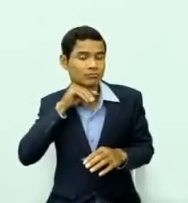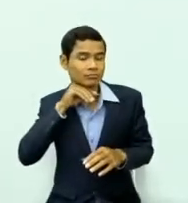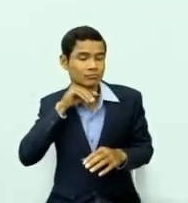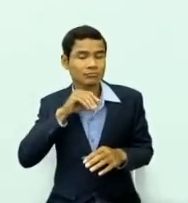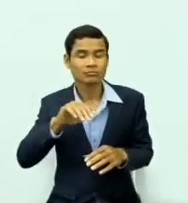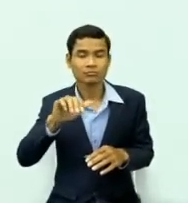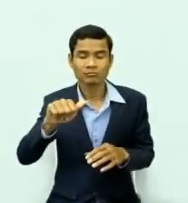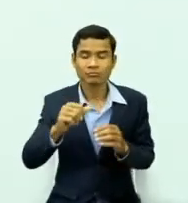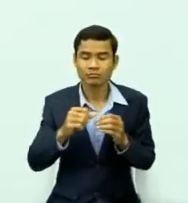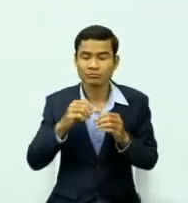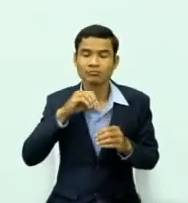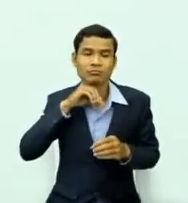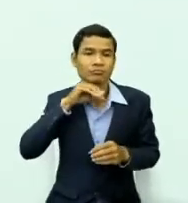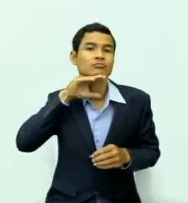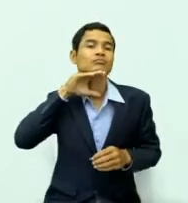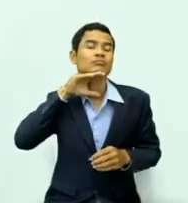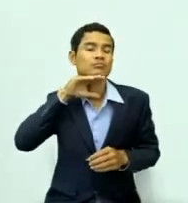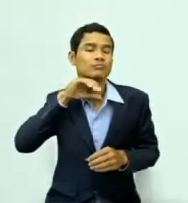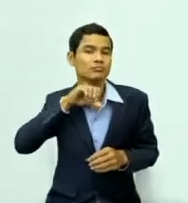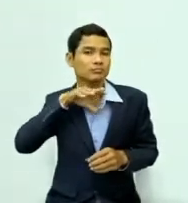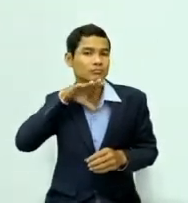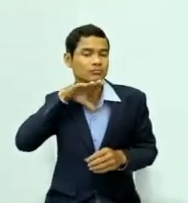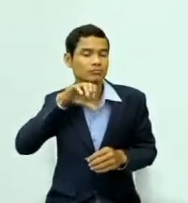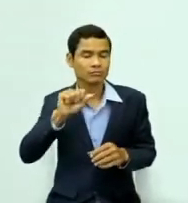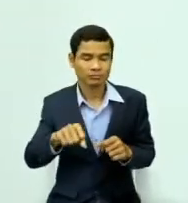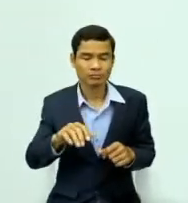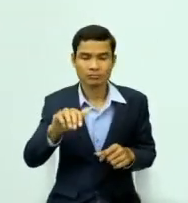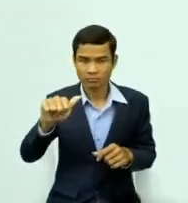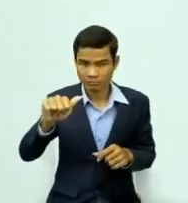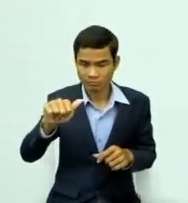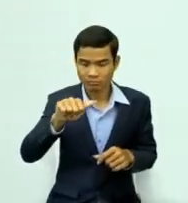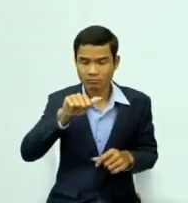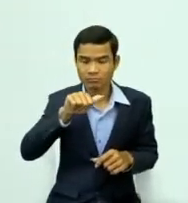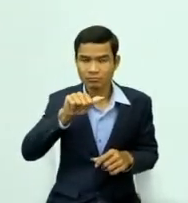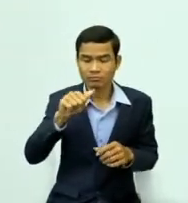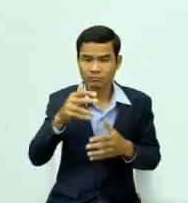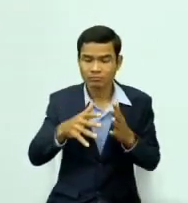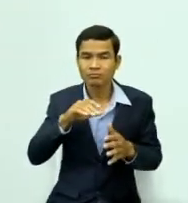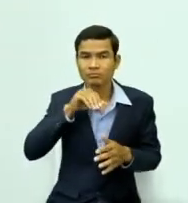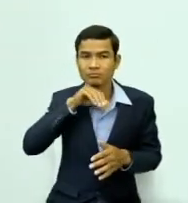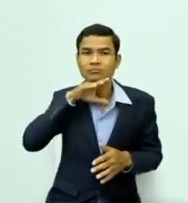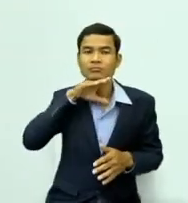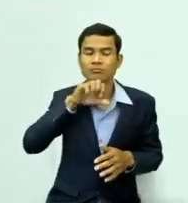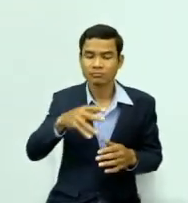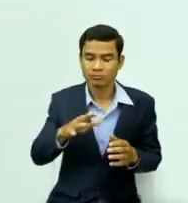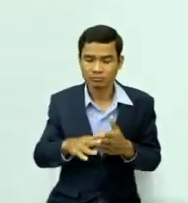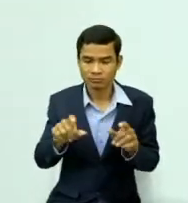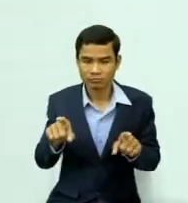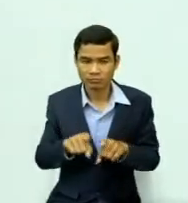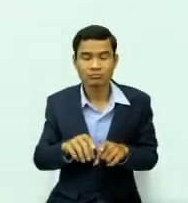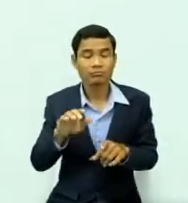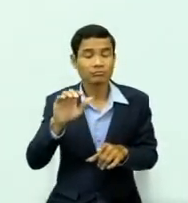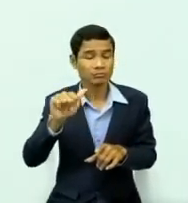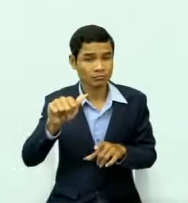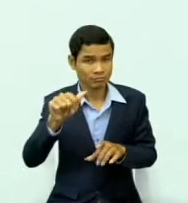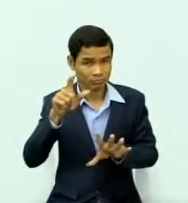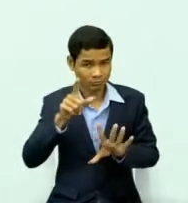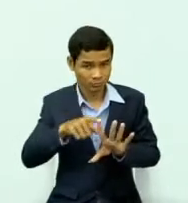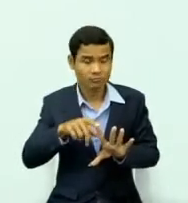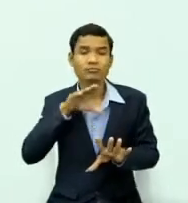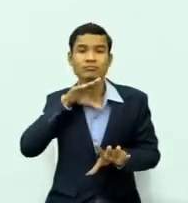với chà lo nè con cứ dân đã sở nhà chà sở nhà mũ sẽ cả toán đưa cả sở nhà thằng mình